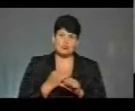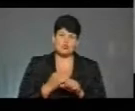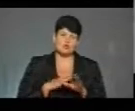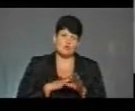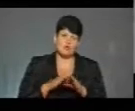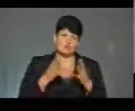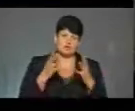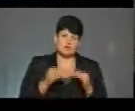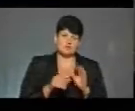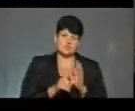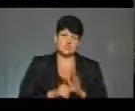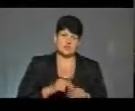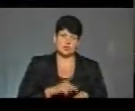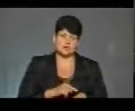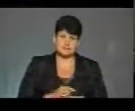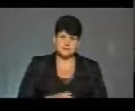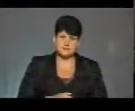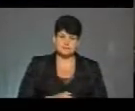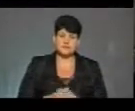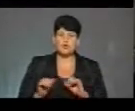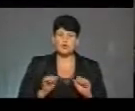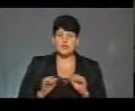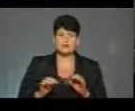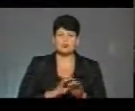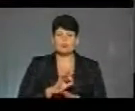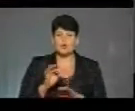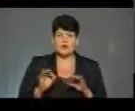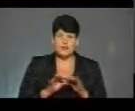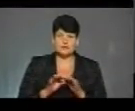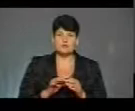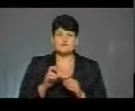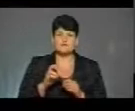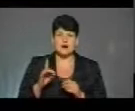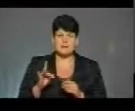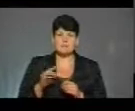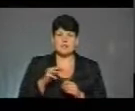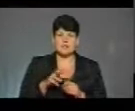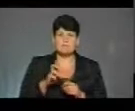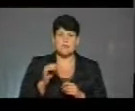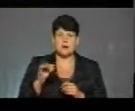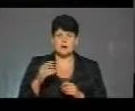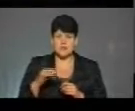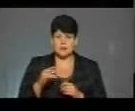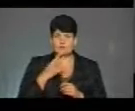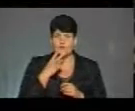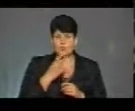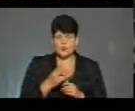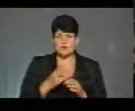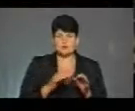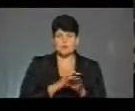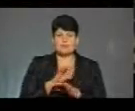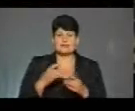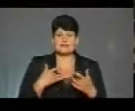днів 6-годинних. Координатор проєкту «Будуємо Україну разом» у Збаражі Марія Багрій показує проєкт сцени. Його